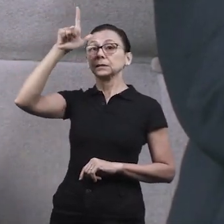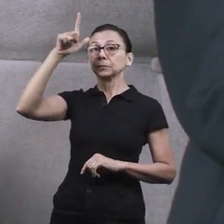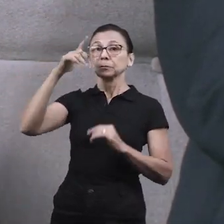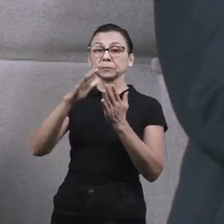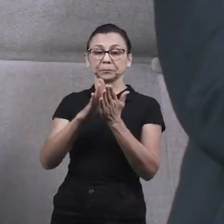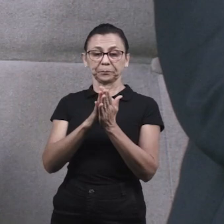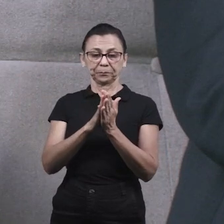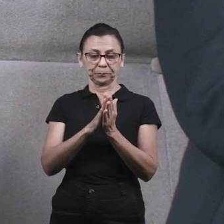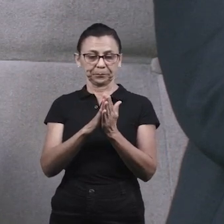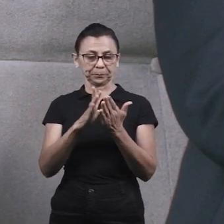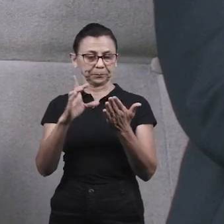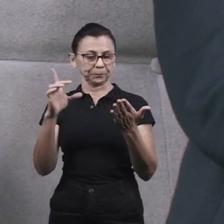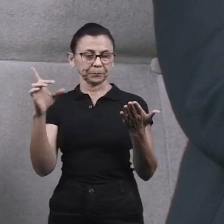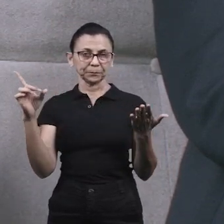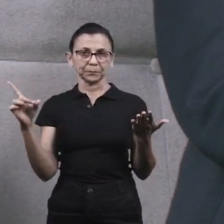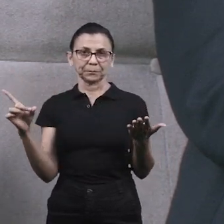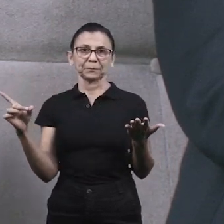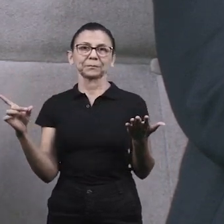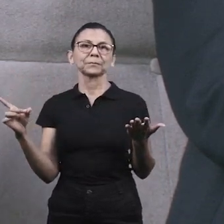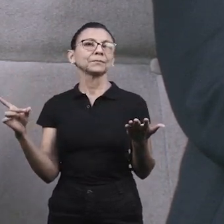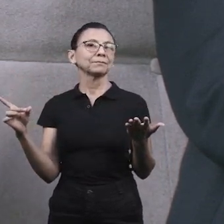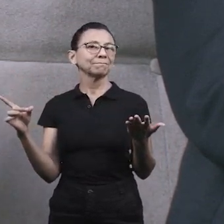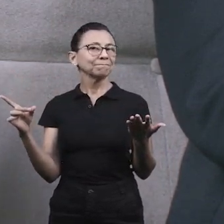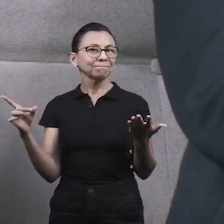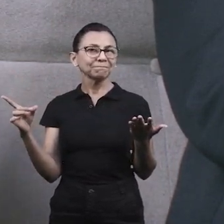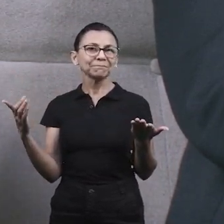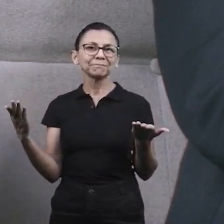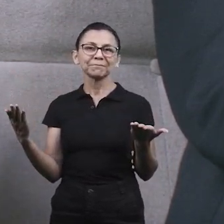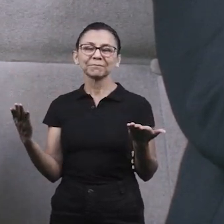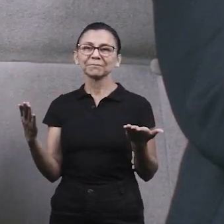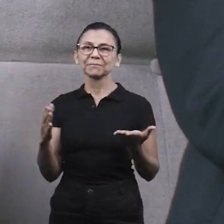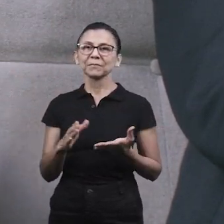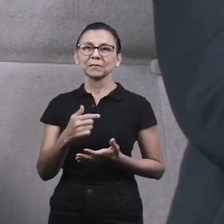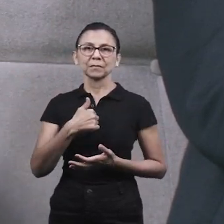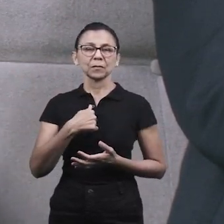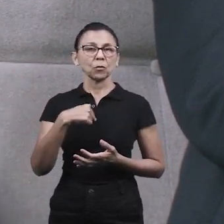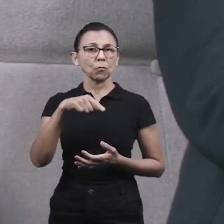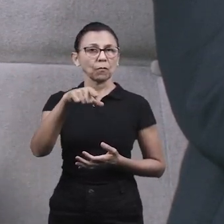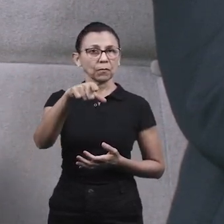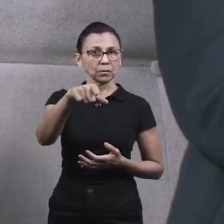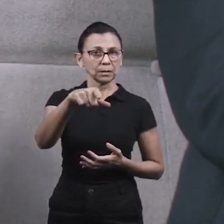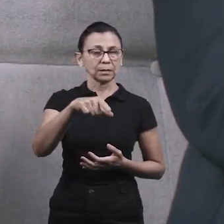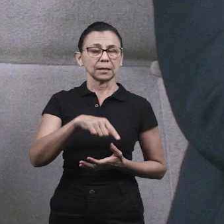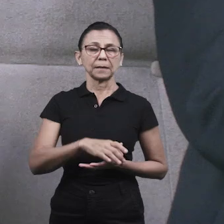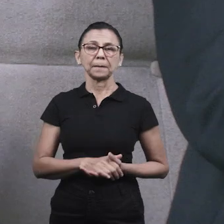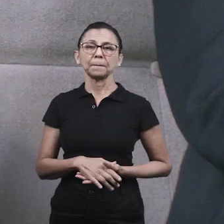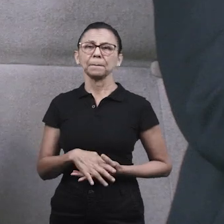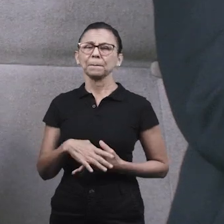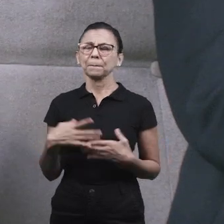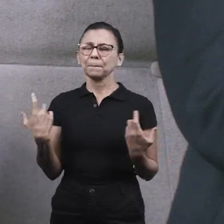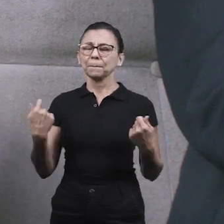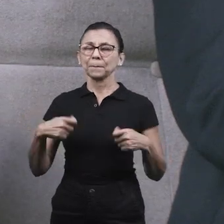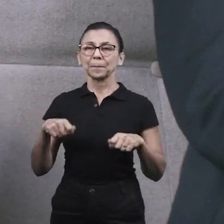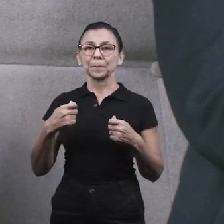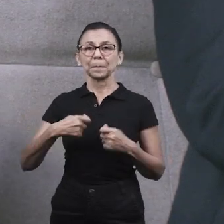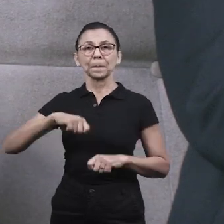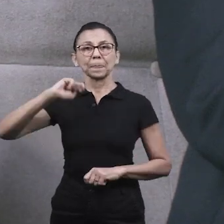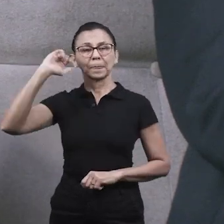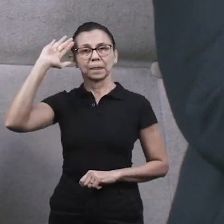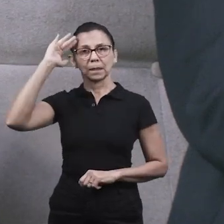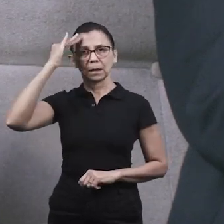Donc, moi, vous, n'importe qui, pour comprendre